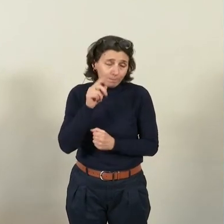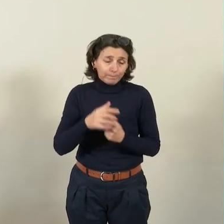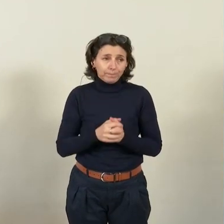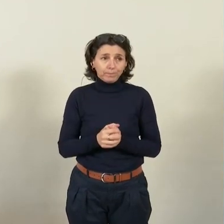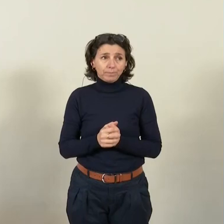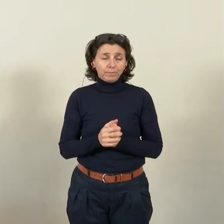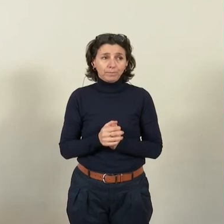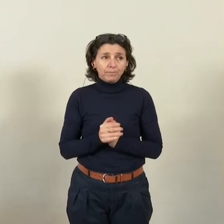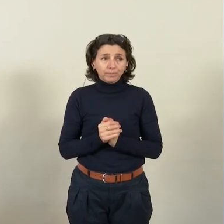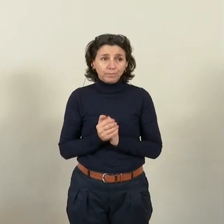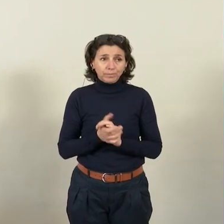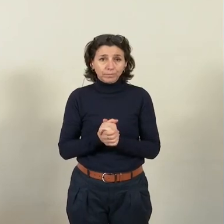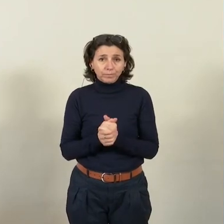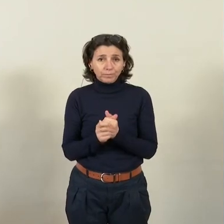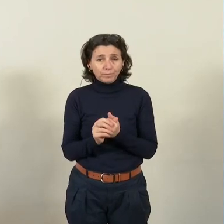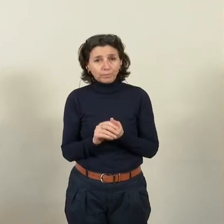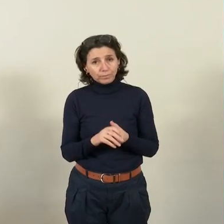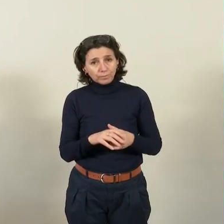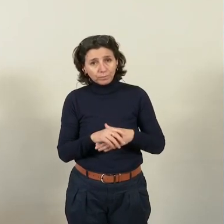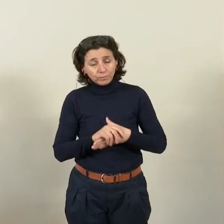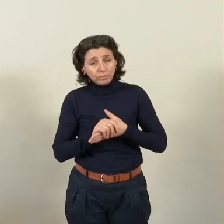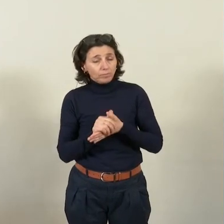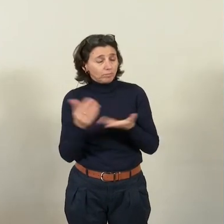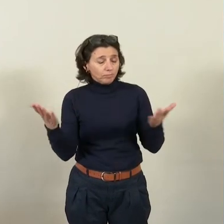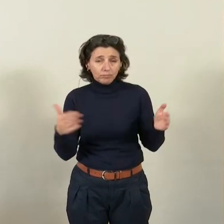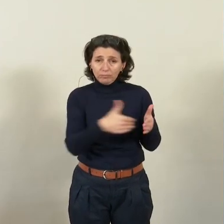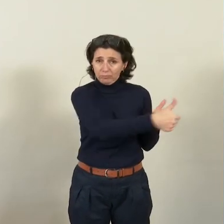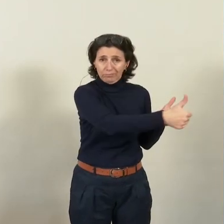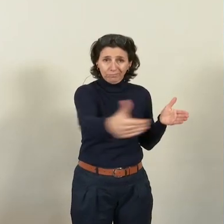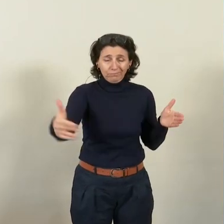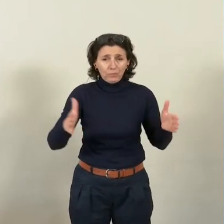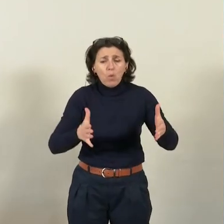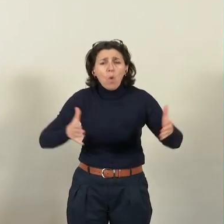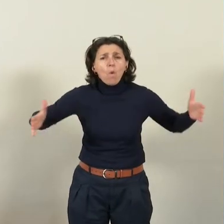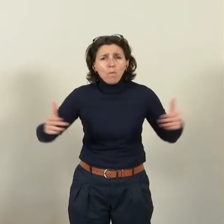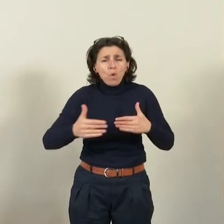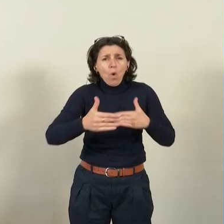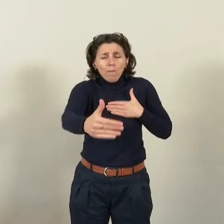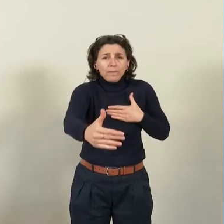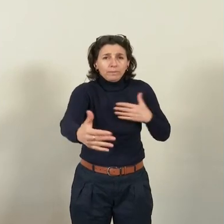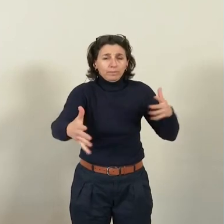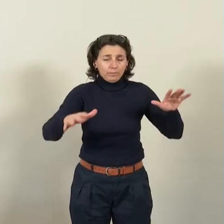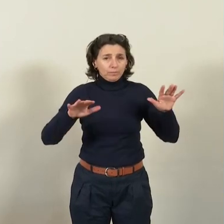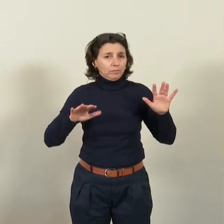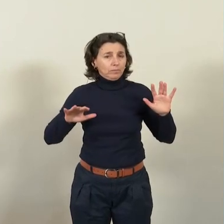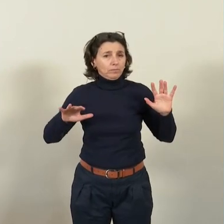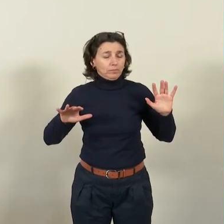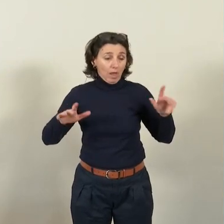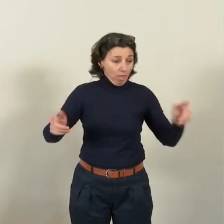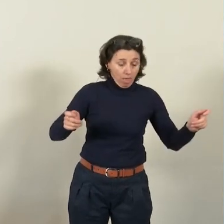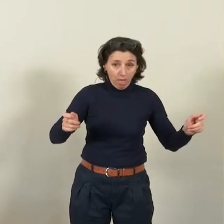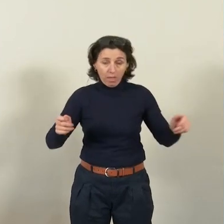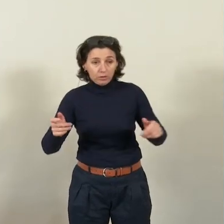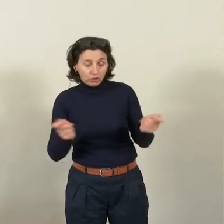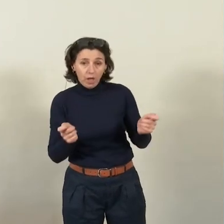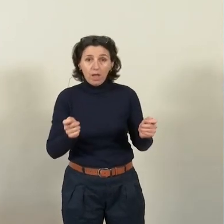fait si si le périmètre est trop étendu du jour au lendemain non seulement c'est la capacité à gérer et à traiter les permis de